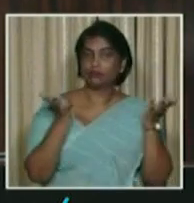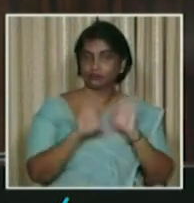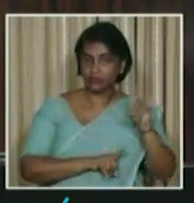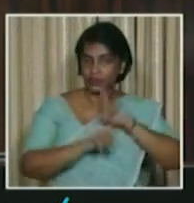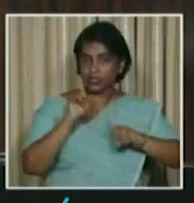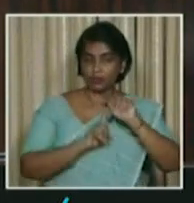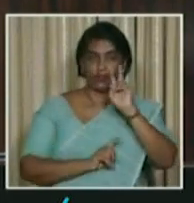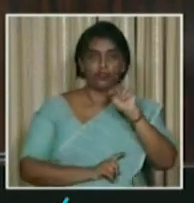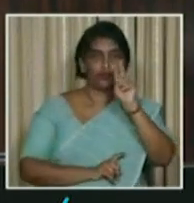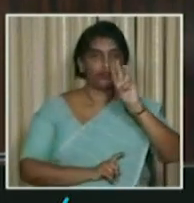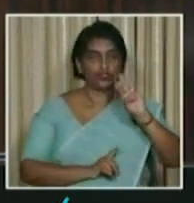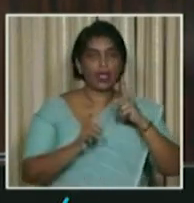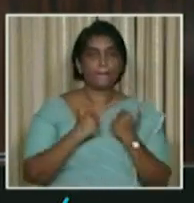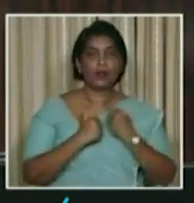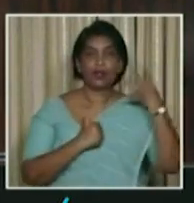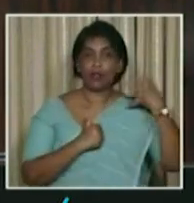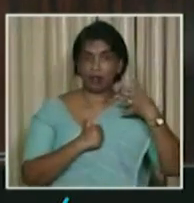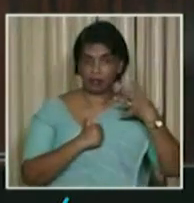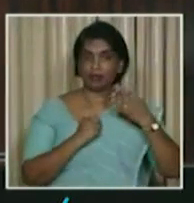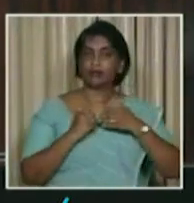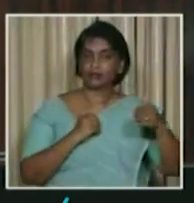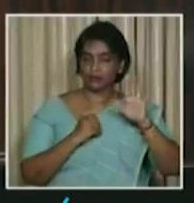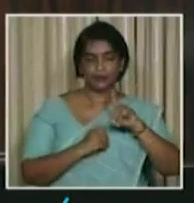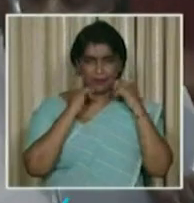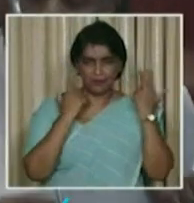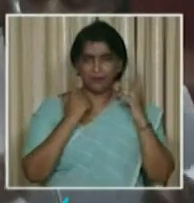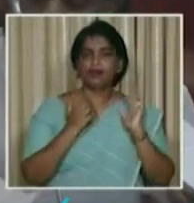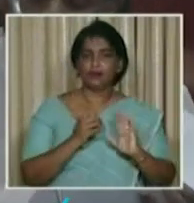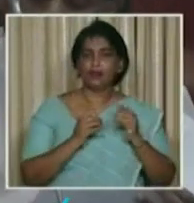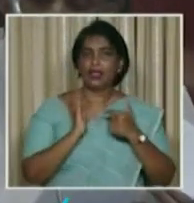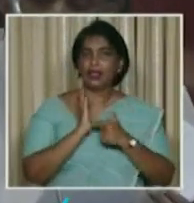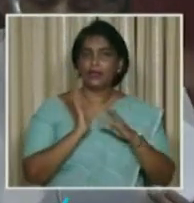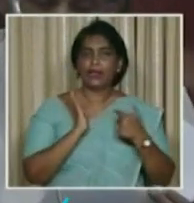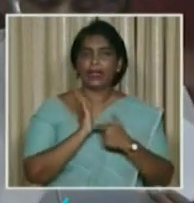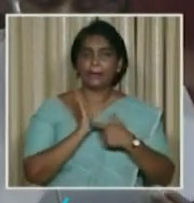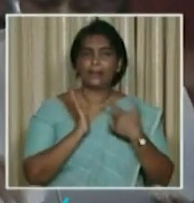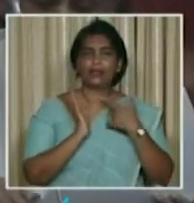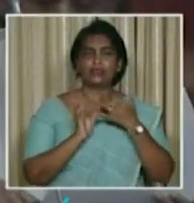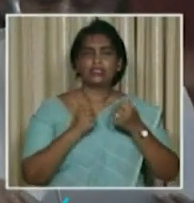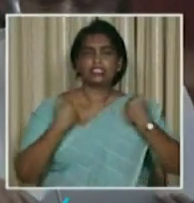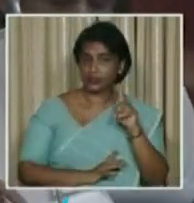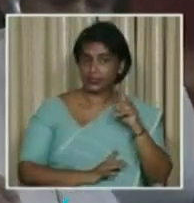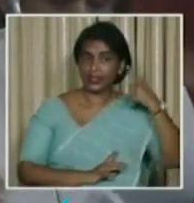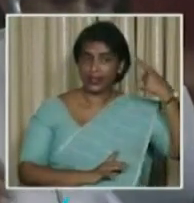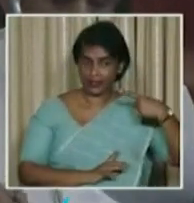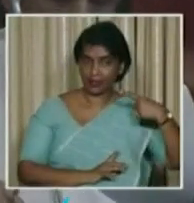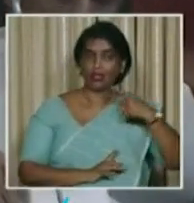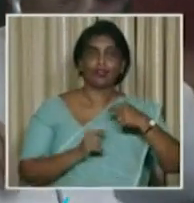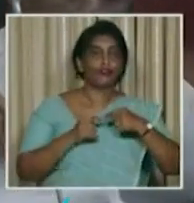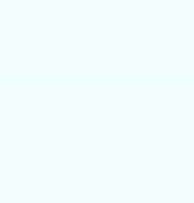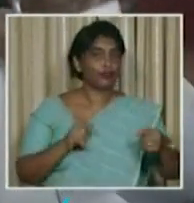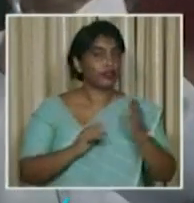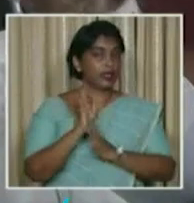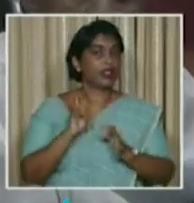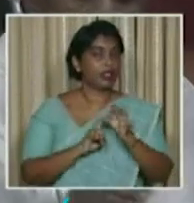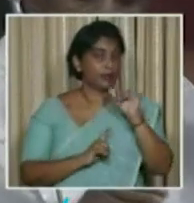රැස්වීමක් 20-23 අප්‍රේල් 4 වන දින පැවැත්වෙන බව දන්වන කැමැත්තෙන් තාවකාලික සභාපතිවරයෙක් පත් කරගෙන තියෙනවා වජිරාභයෝදන මැතිතුමා විපක්ෂයේ මන්ත්‍රීවරයෙක්